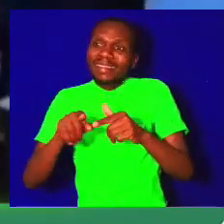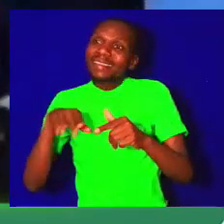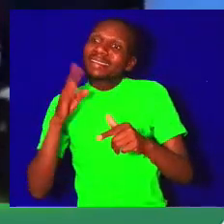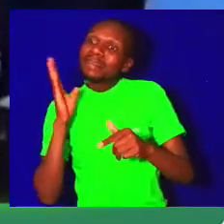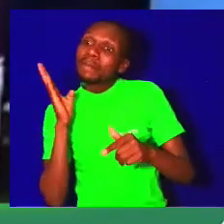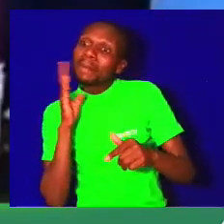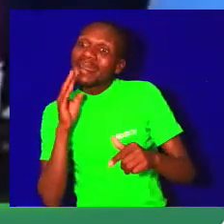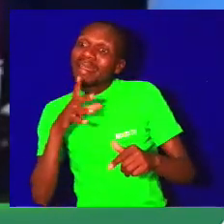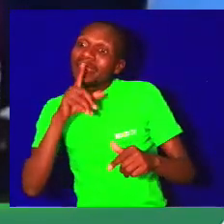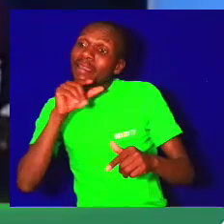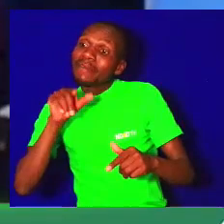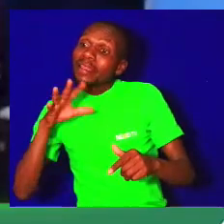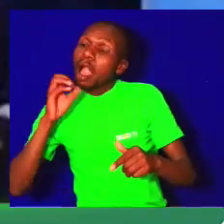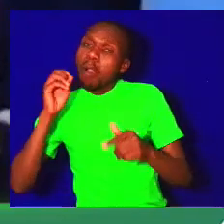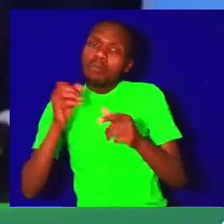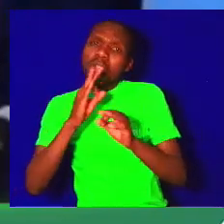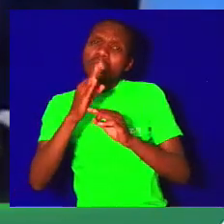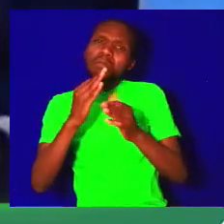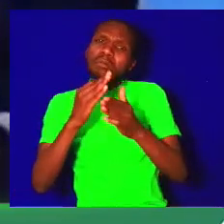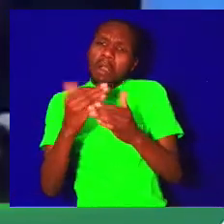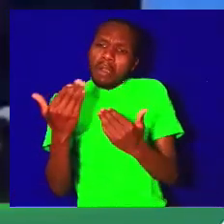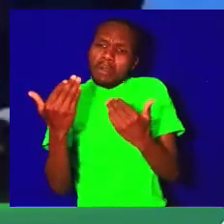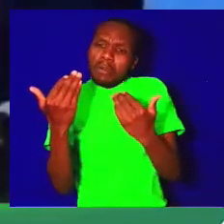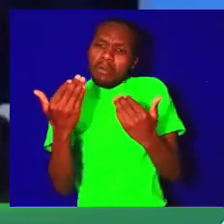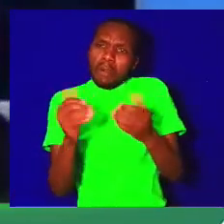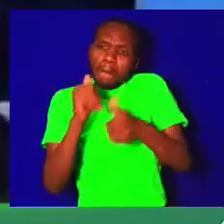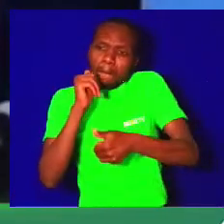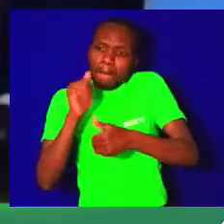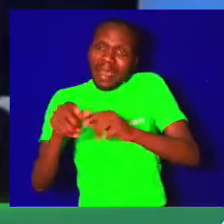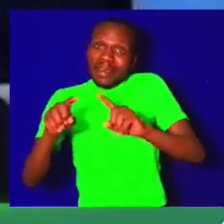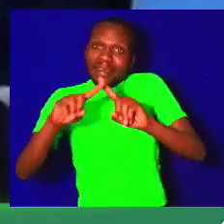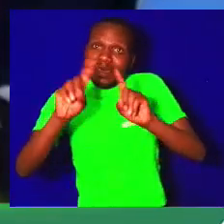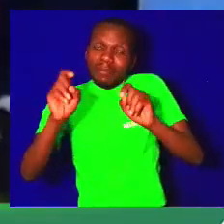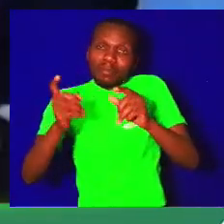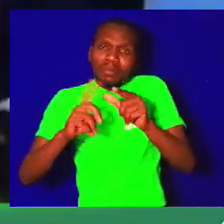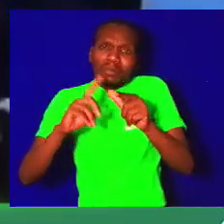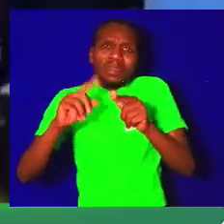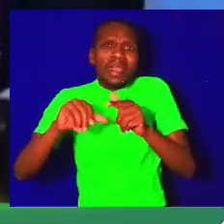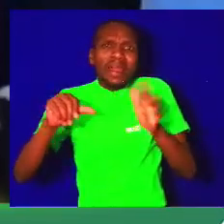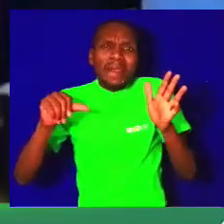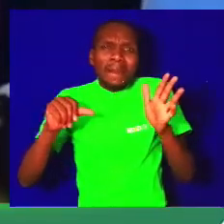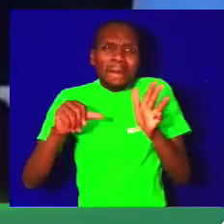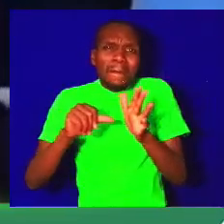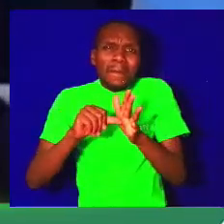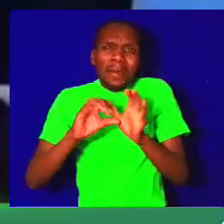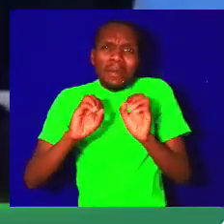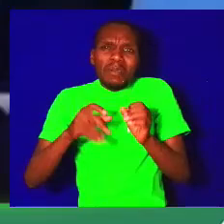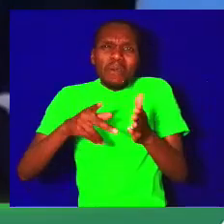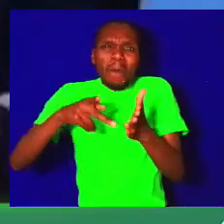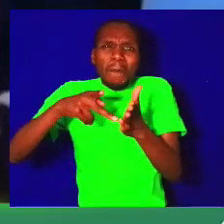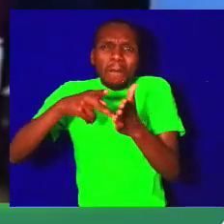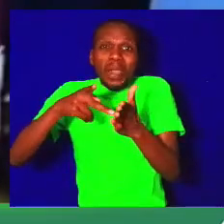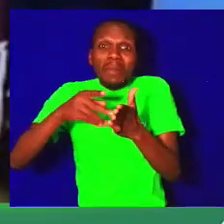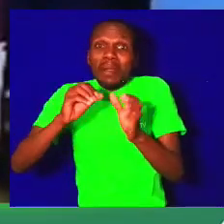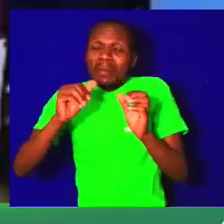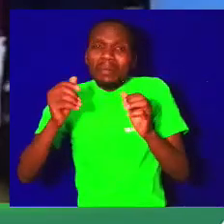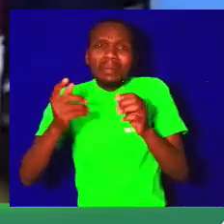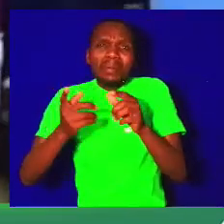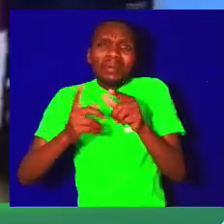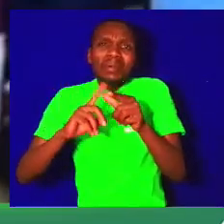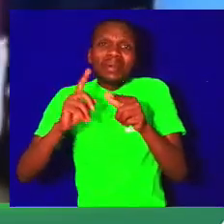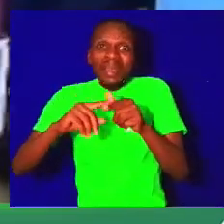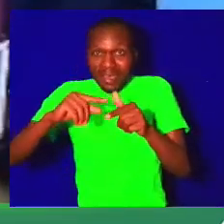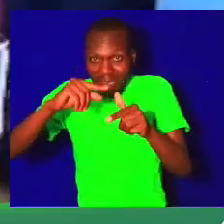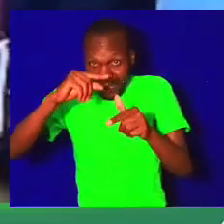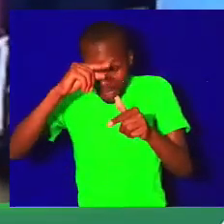gata onyo mwano etete kwa kende skuru mechando te yunga kujiru waka ne skuru fees eserekali